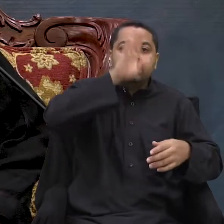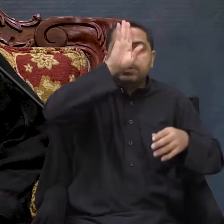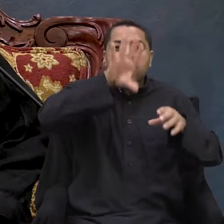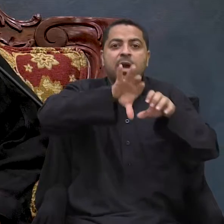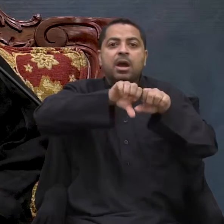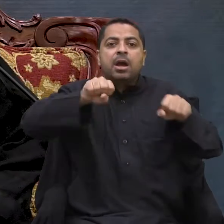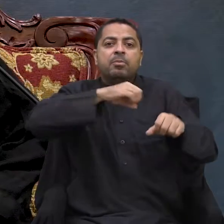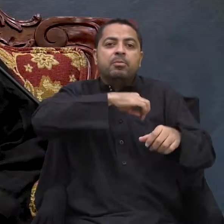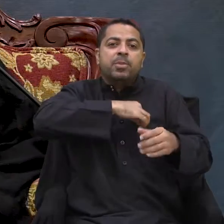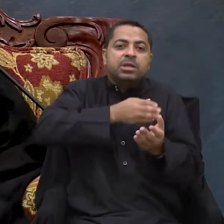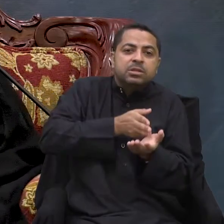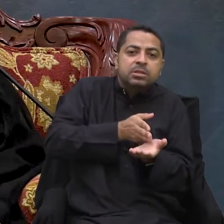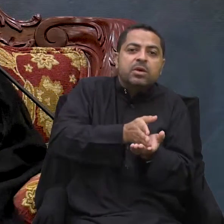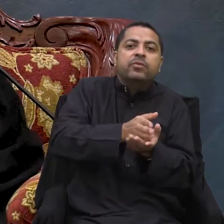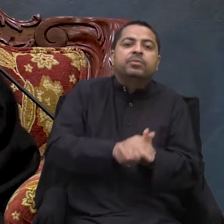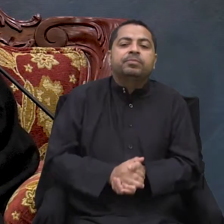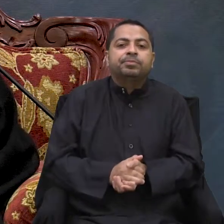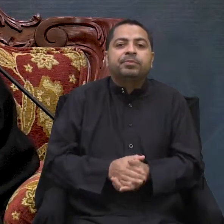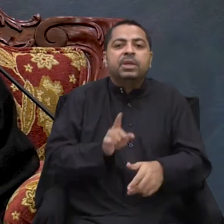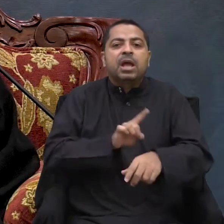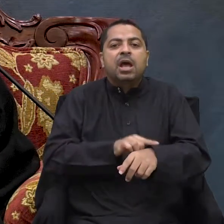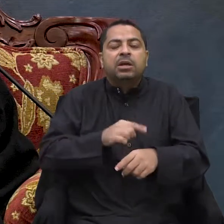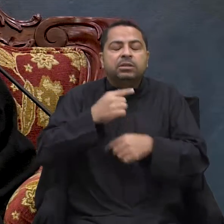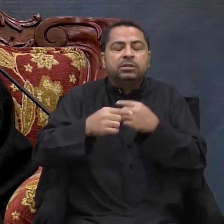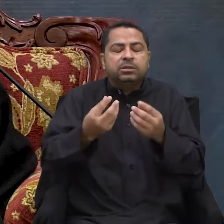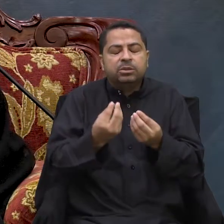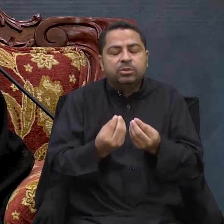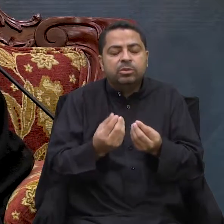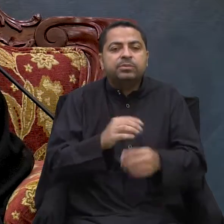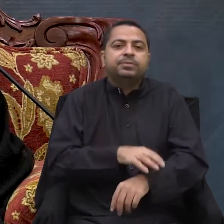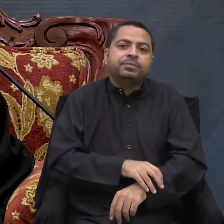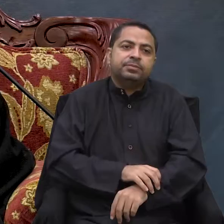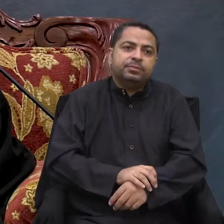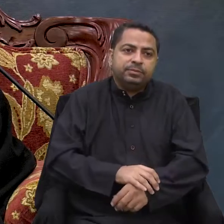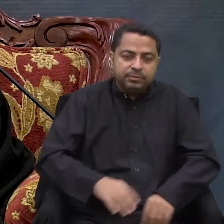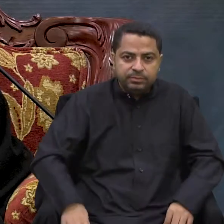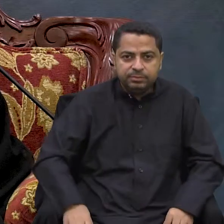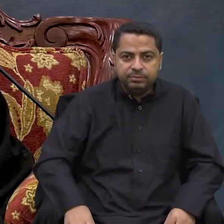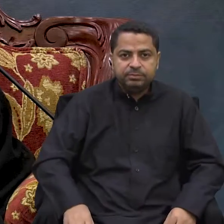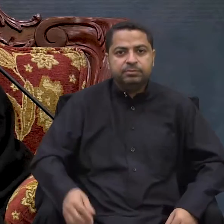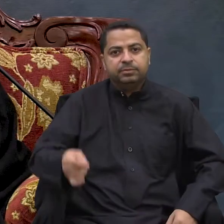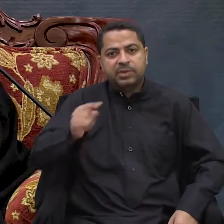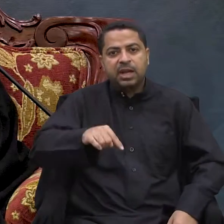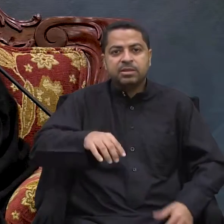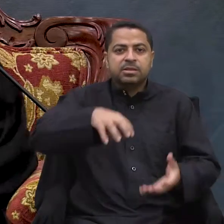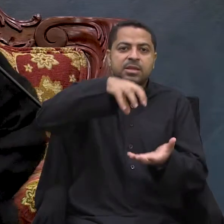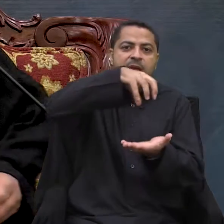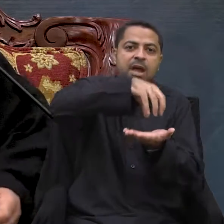عليه السلام. لا نطيل أكثر من هذا، ينبغي أن نتجه إلى